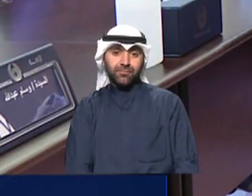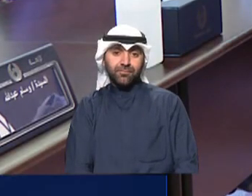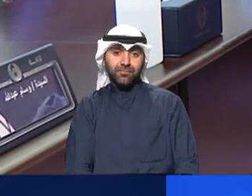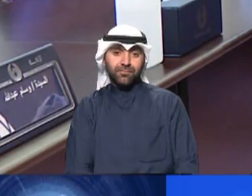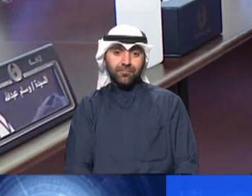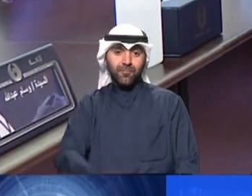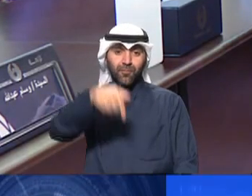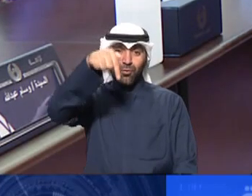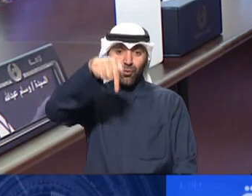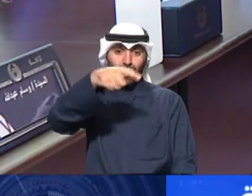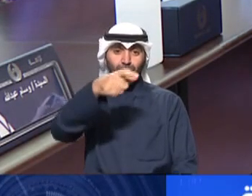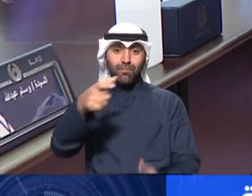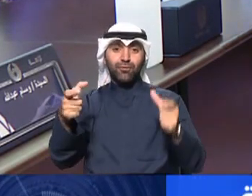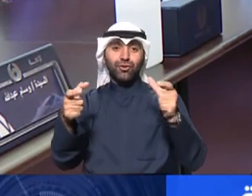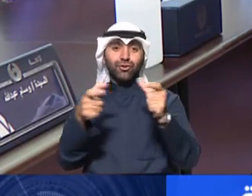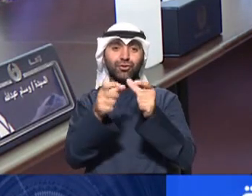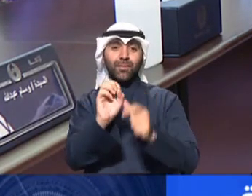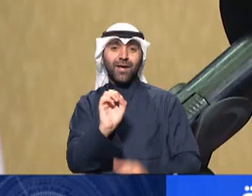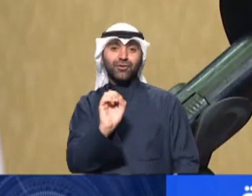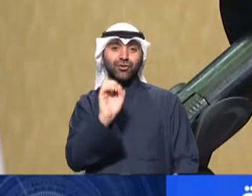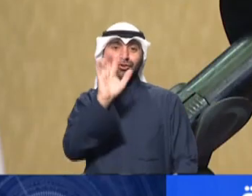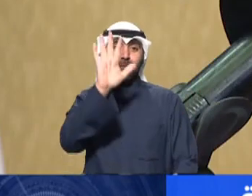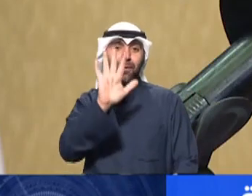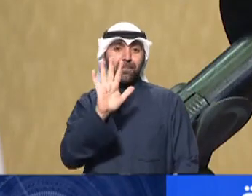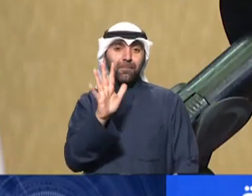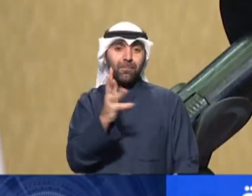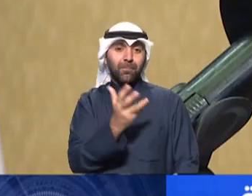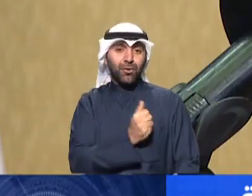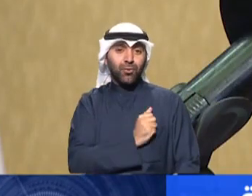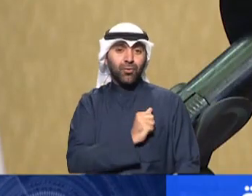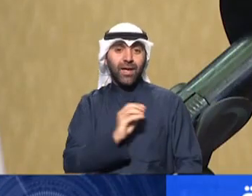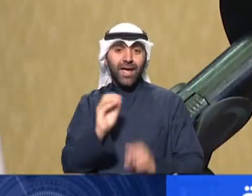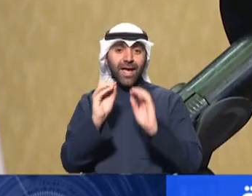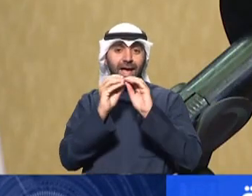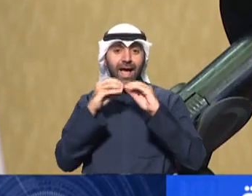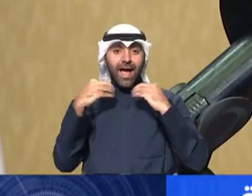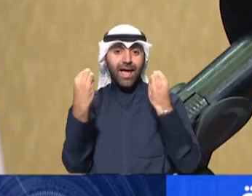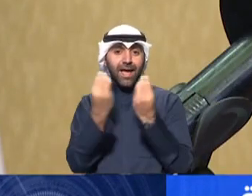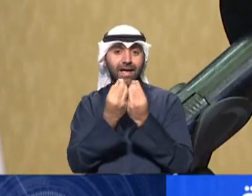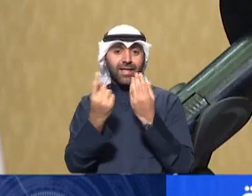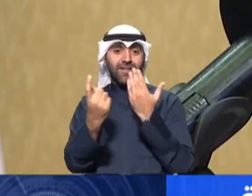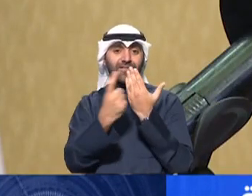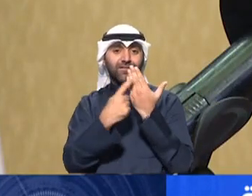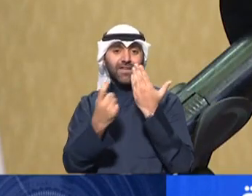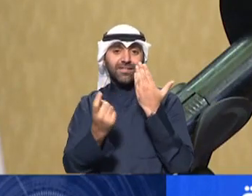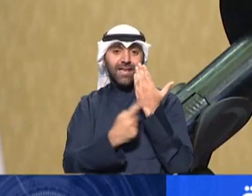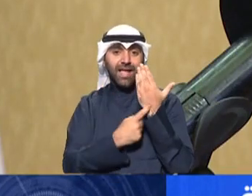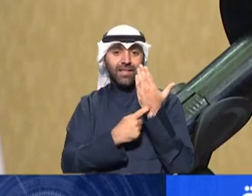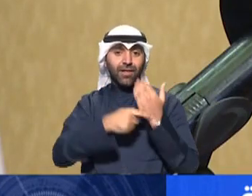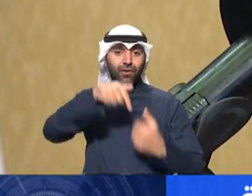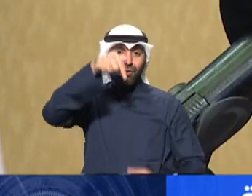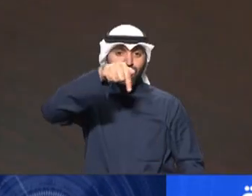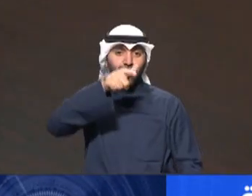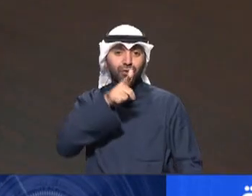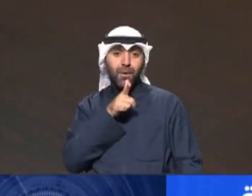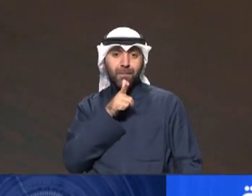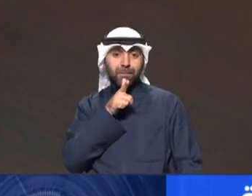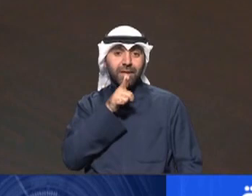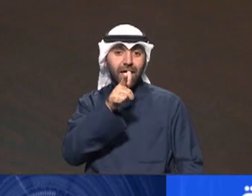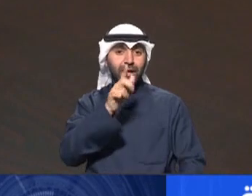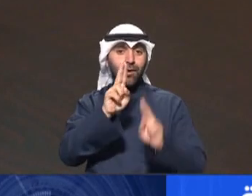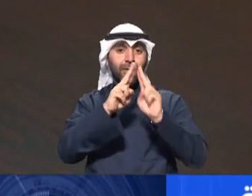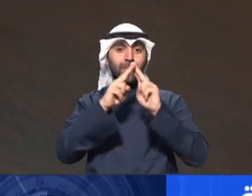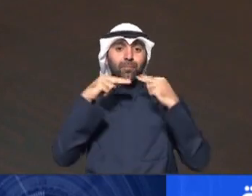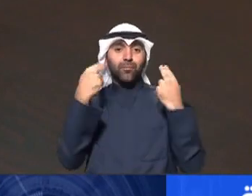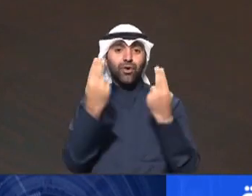بمقر الهيئة العامة لمكافحة الفساد نزاهة، أعلن المؤتمر الصحفي عن تقرير فريق متابعة الأداء الحكومي أثناء